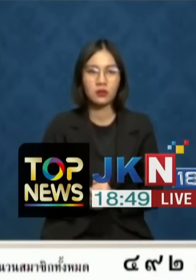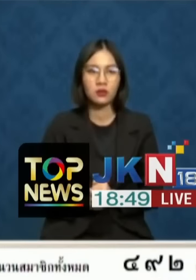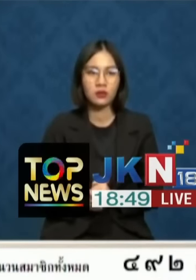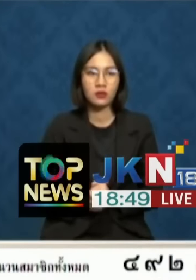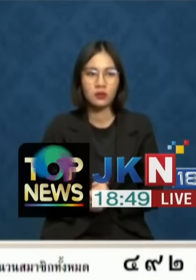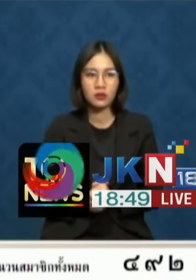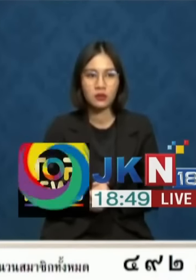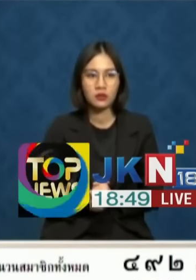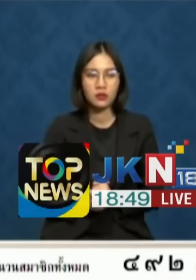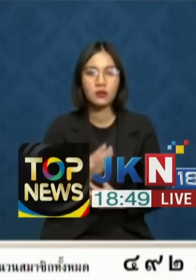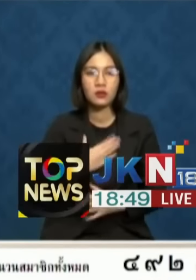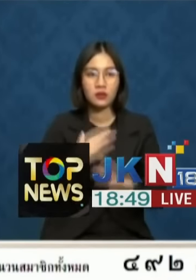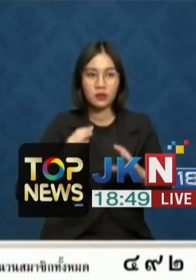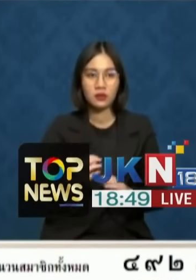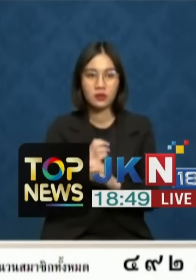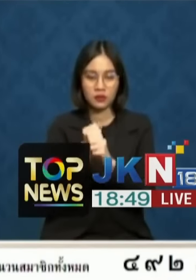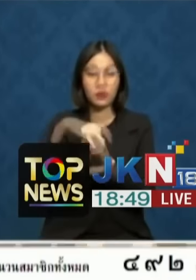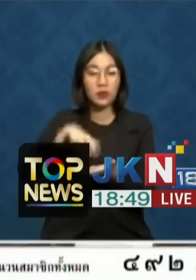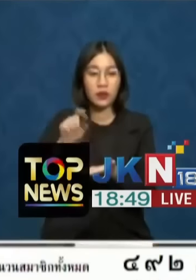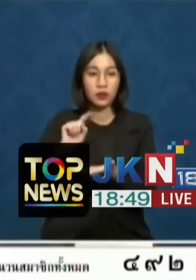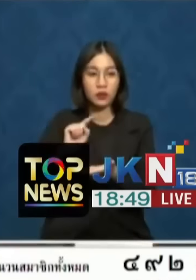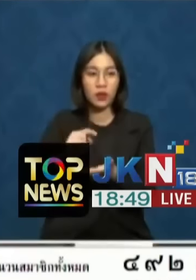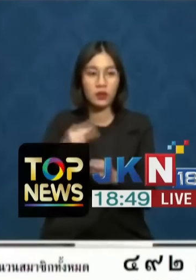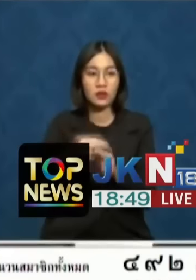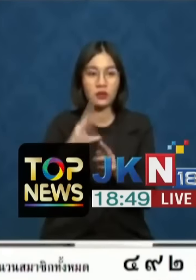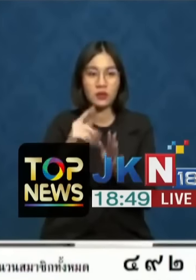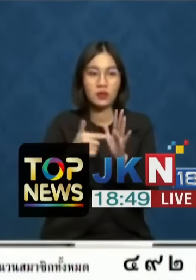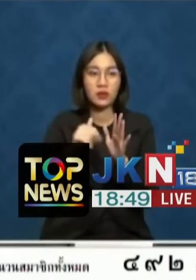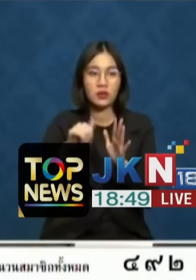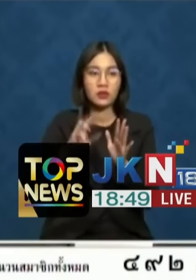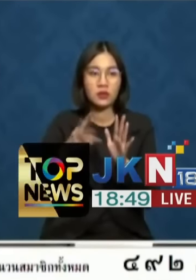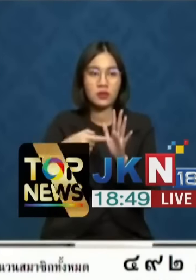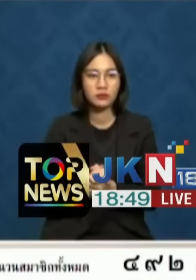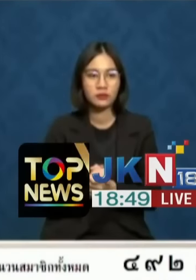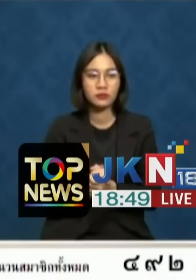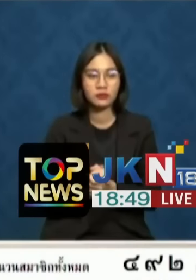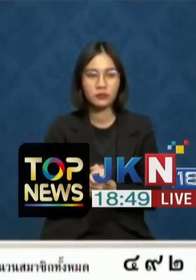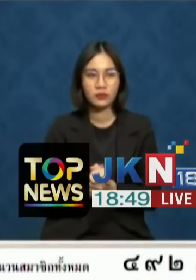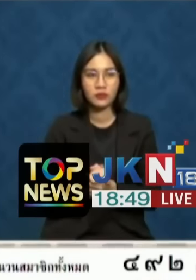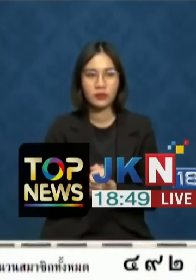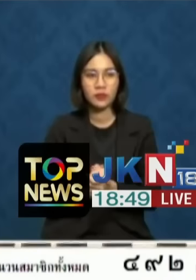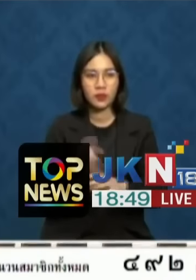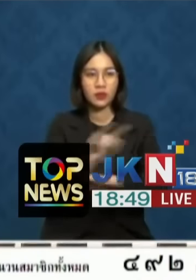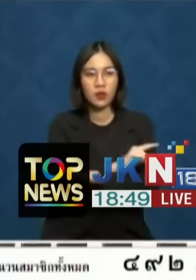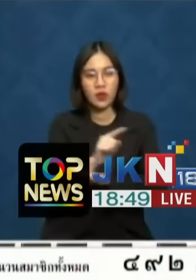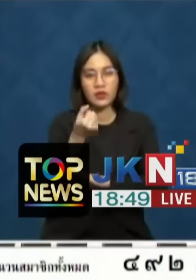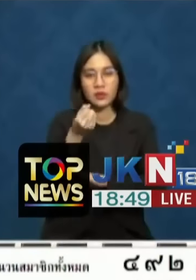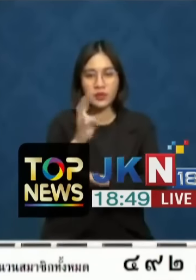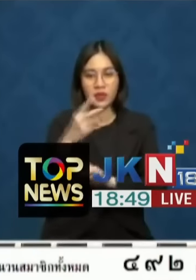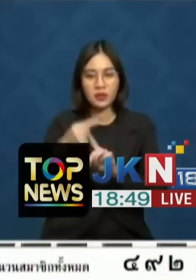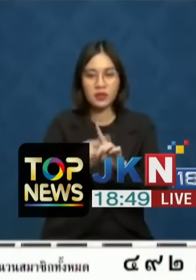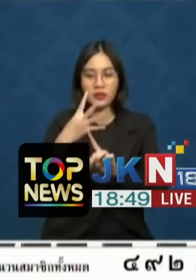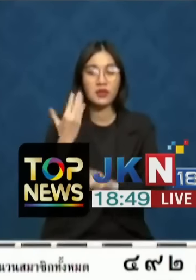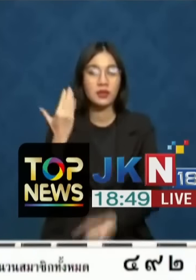ลยค่ะ อ้าวเดี๋ยวเราดูฉบับเต็มนะว่าโต้เถียงกันยังไงนะ วันที่17เมษายนที่ผ่านม